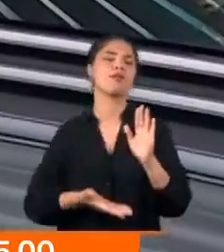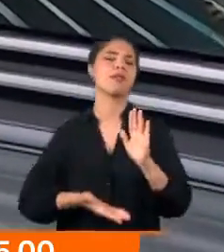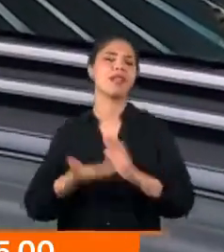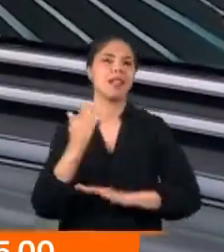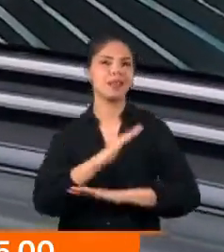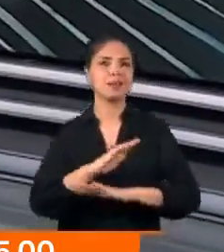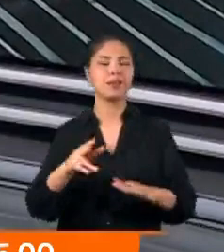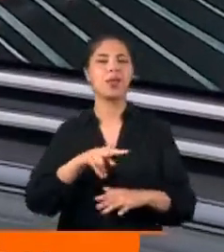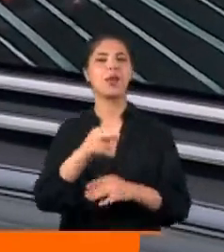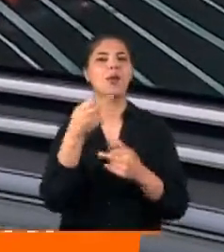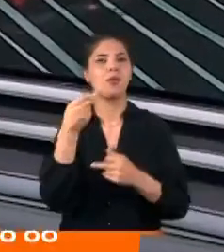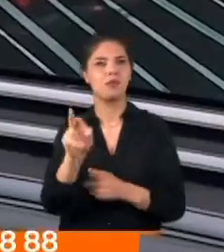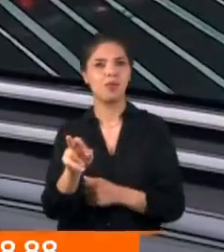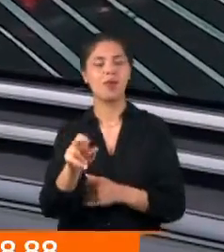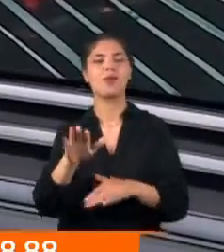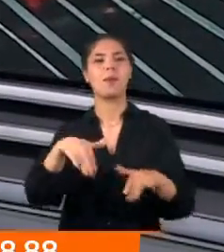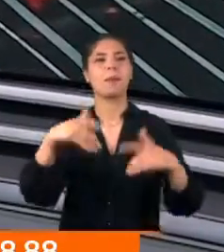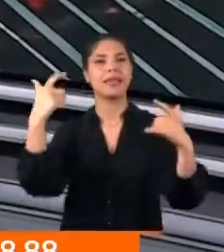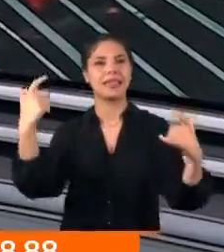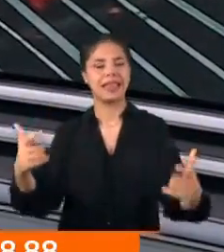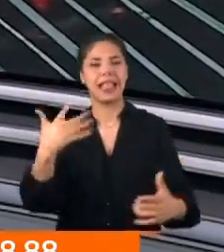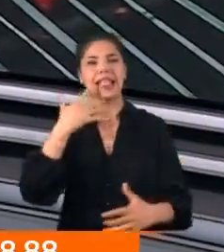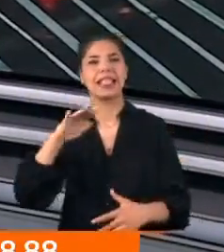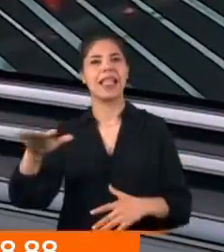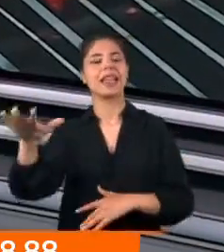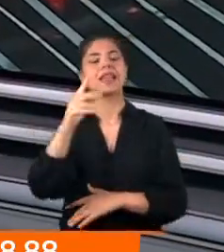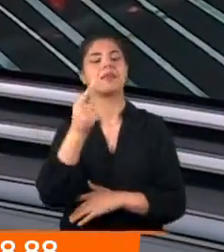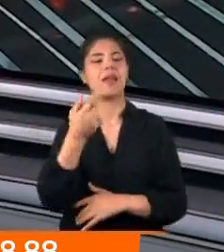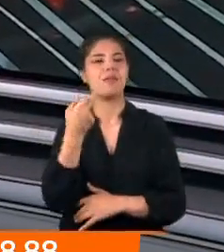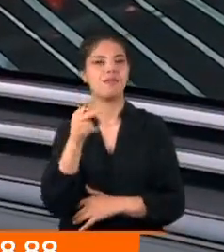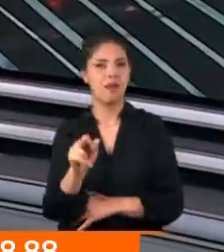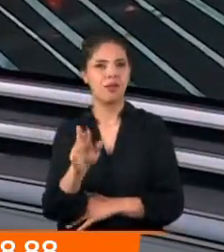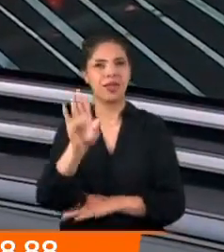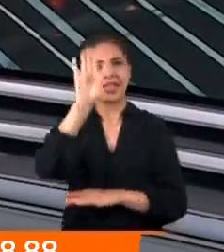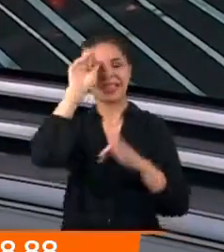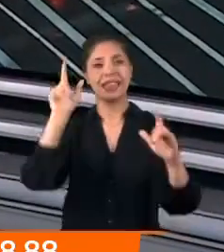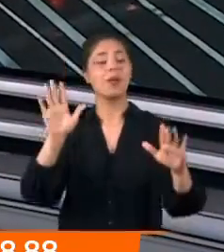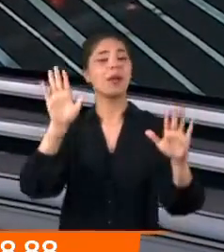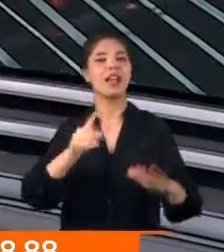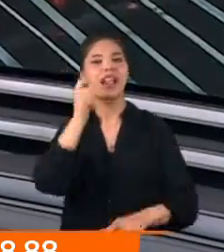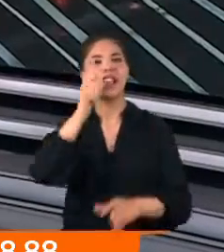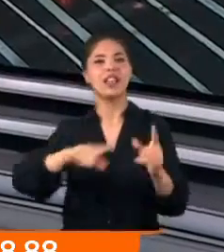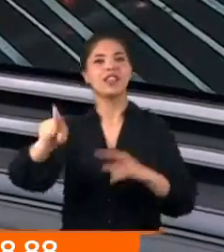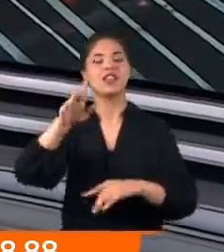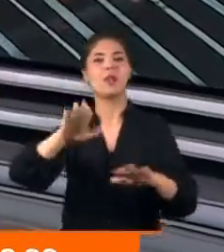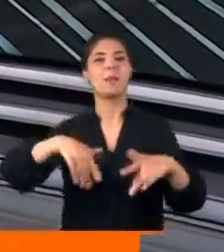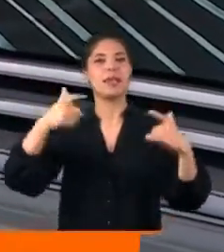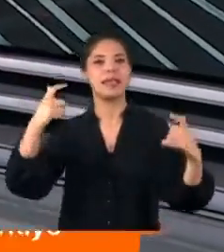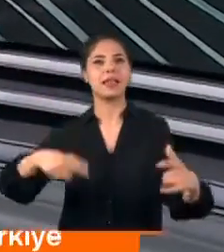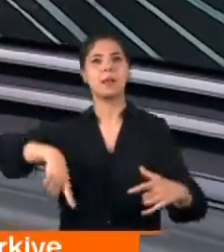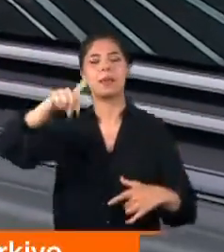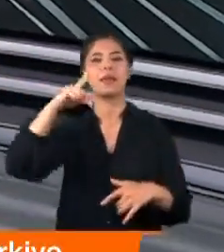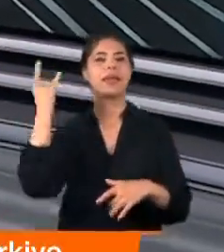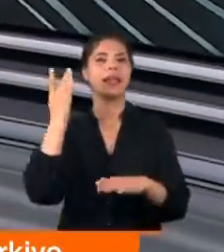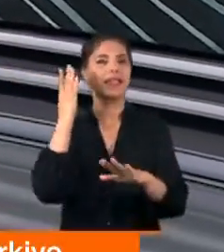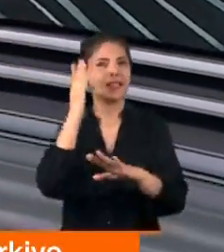yollara bıraktı. Yollar gibi piknik alanları sahillerde nispeten boş kaldı. İstanbul'da kalanlar da mesire alanlarına günübirlik geziler